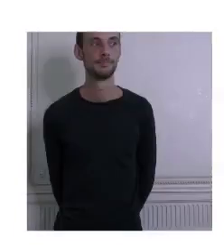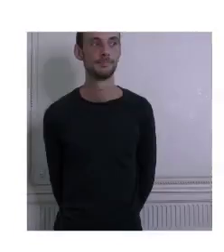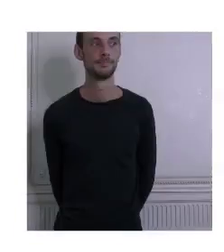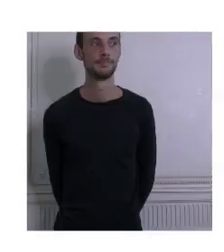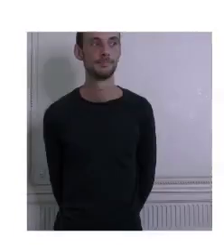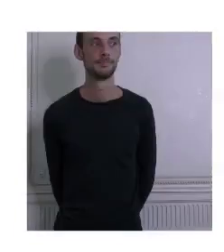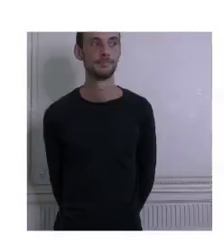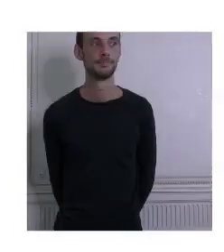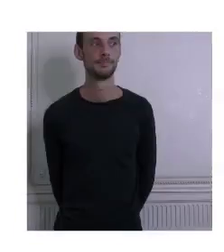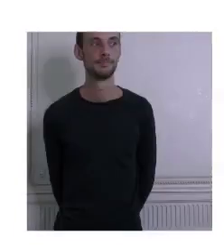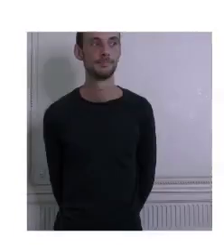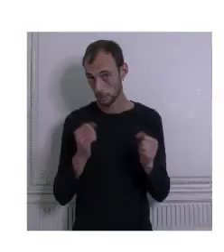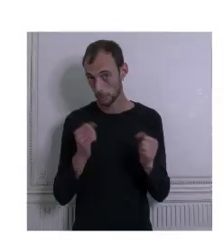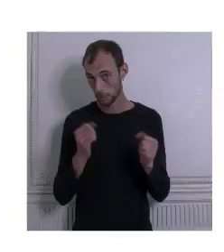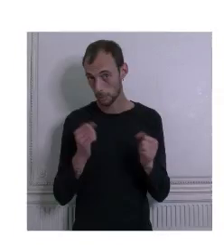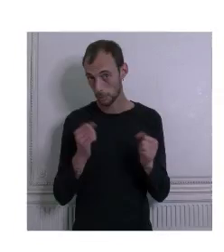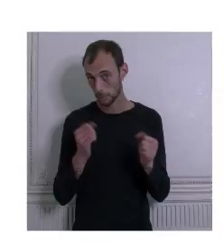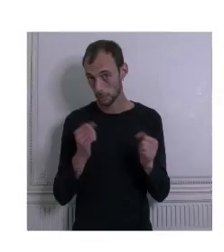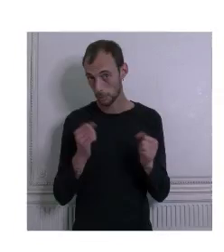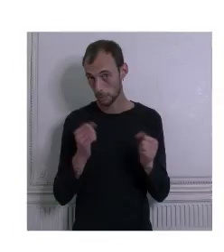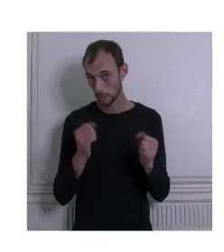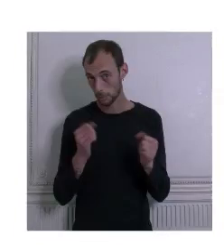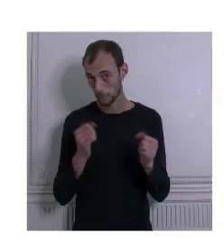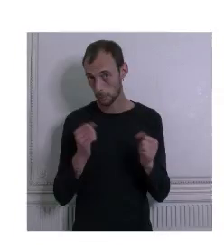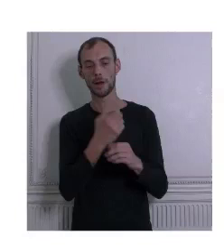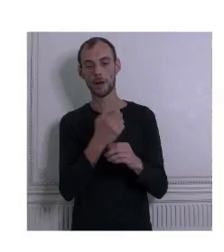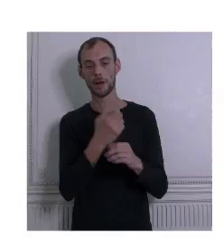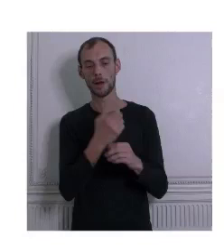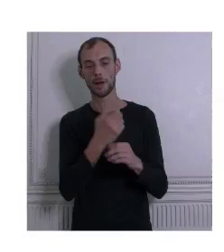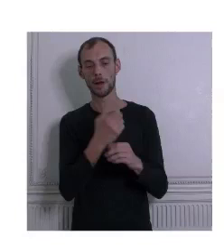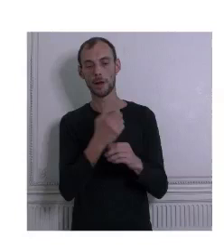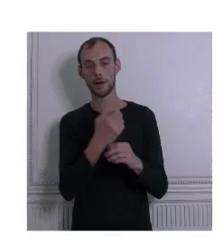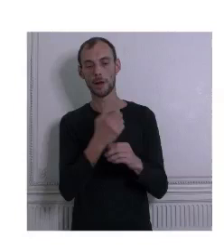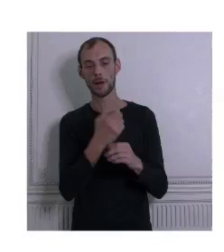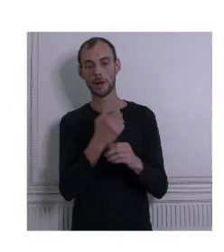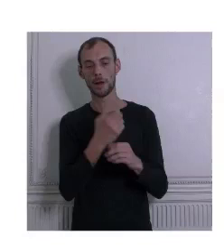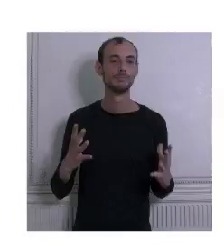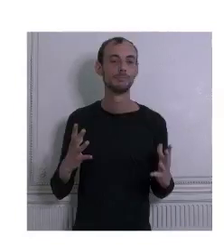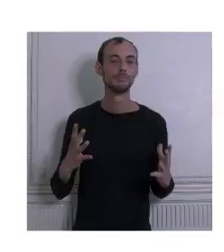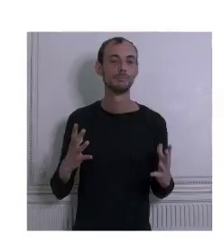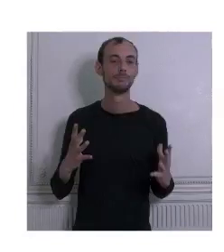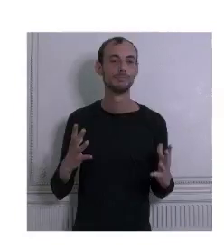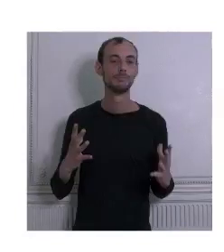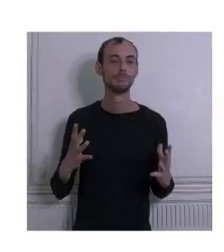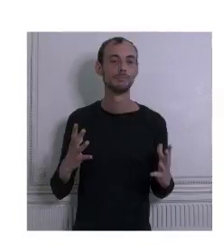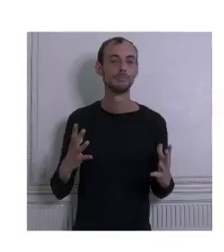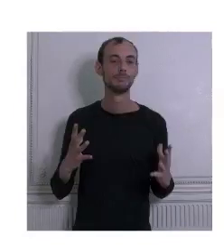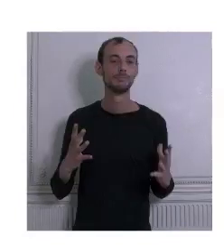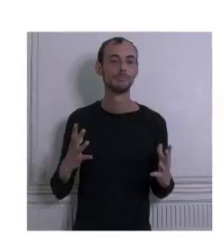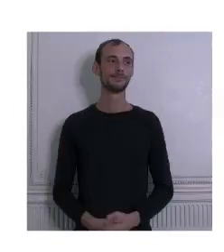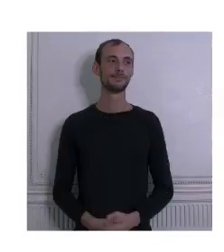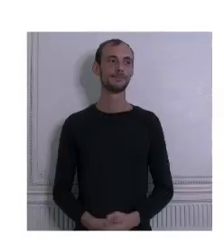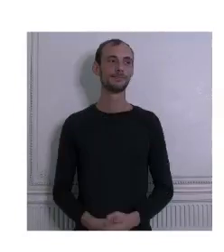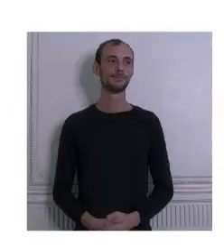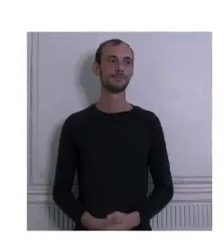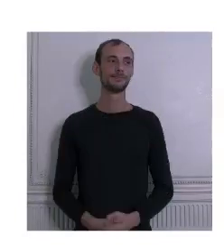de travail. Je pense notamment au groupe de travail déplacement dans lequel il y a un travail au long cours qui est engagé et dans lequel vous participez, donc dans lequel vous êtes informé en amont.